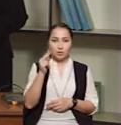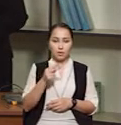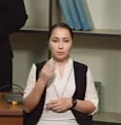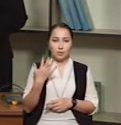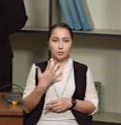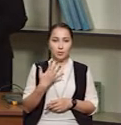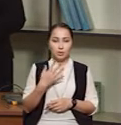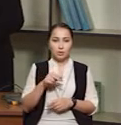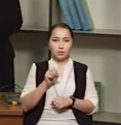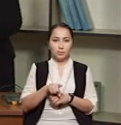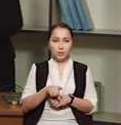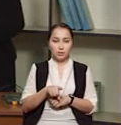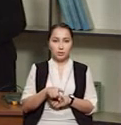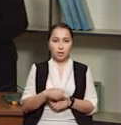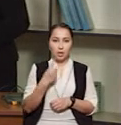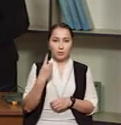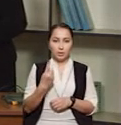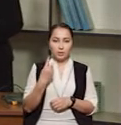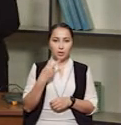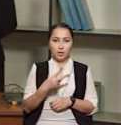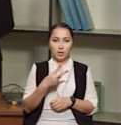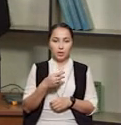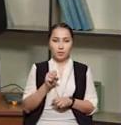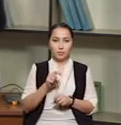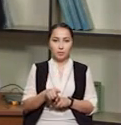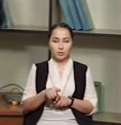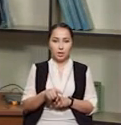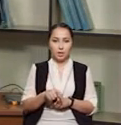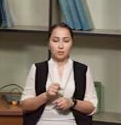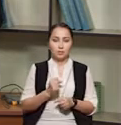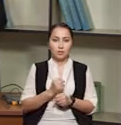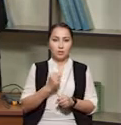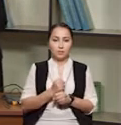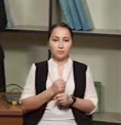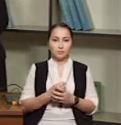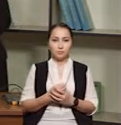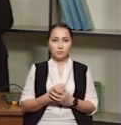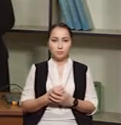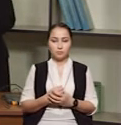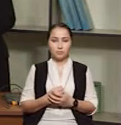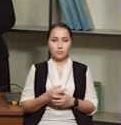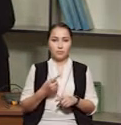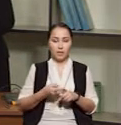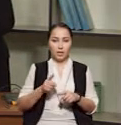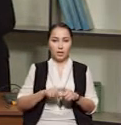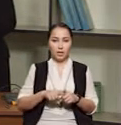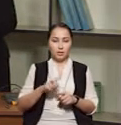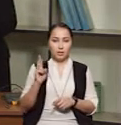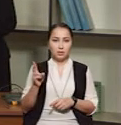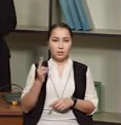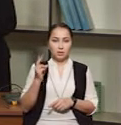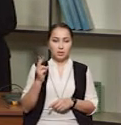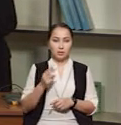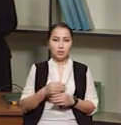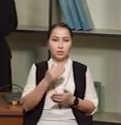24-sahifasi 5-mashqni 1-2 masalalardan ishlab ko'ramiz. Quyidagi